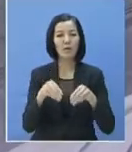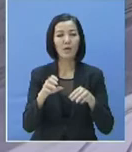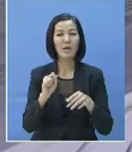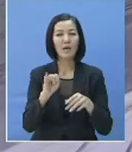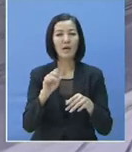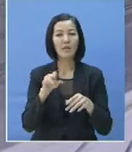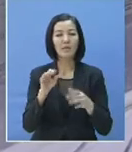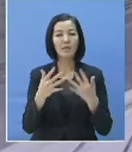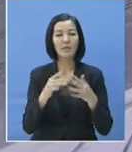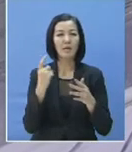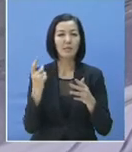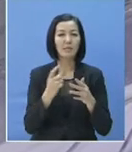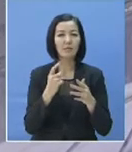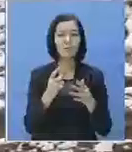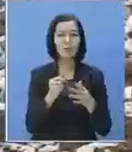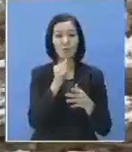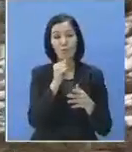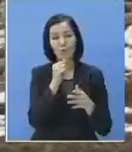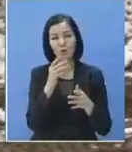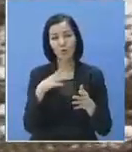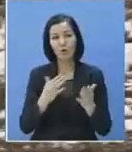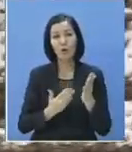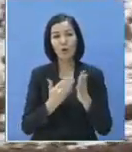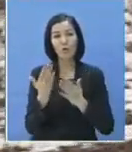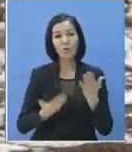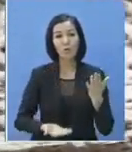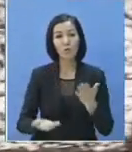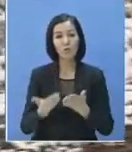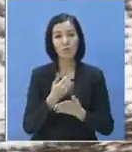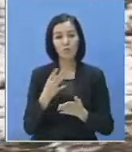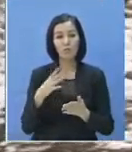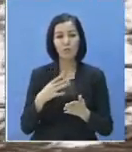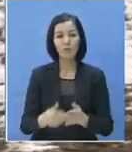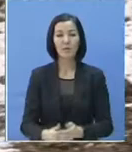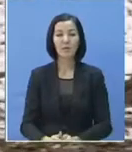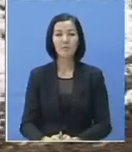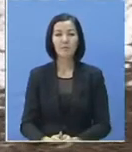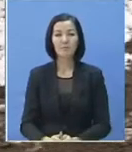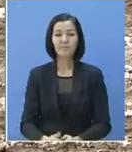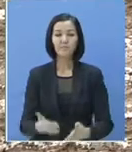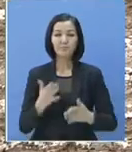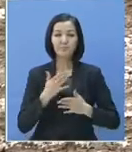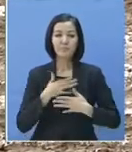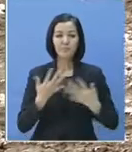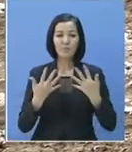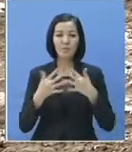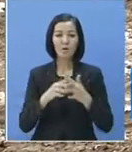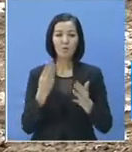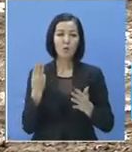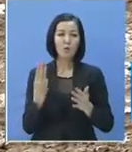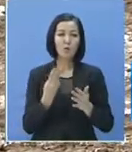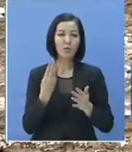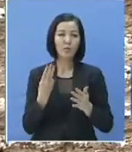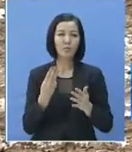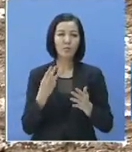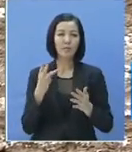қожалығы соңғысын көріпті, жоғары өнім беріпті. Кіріске шыққан шаруа риза. Біздің шаруашылығымыз биыл